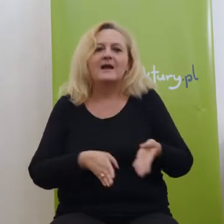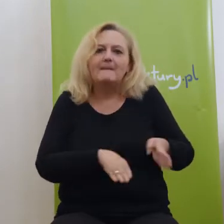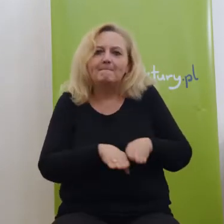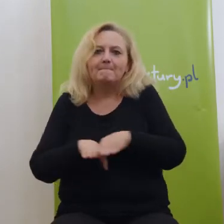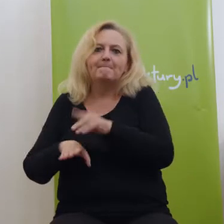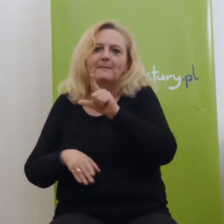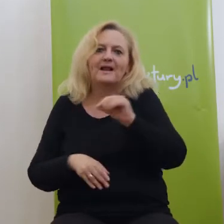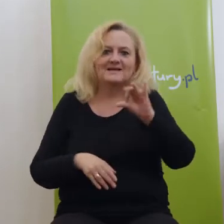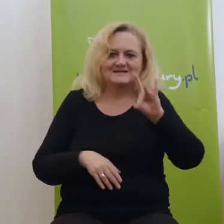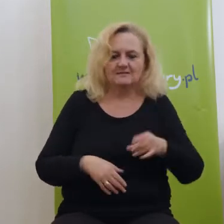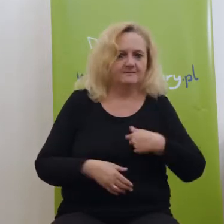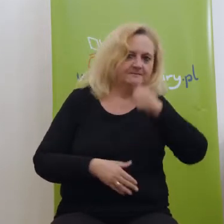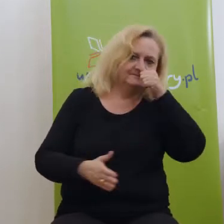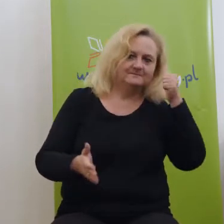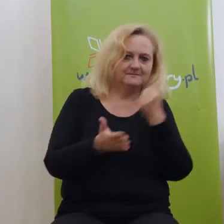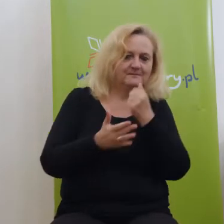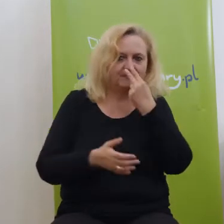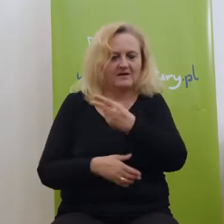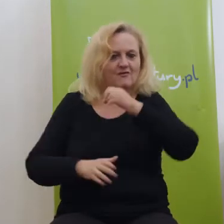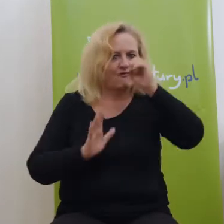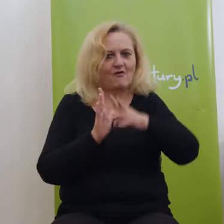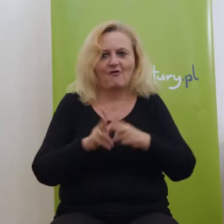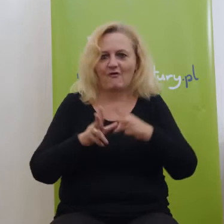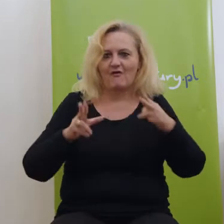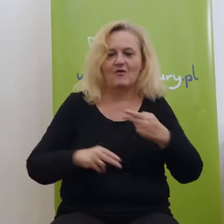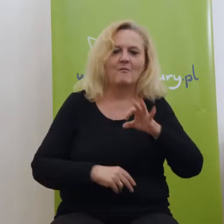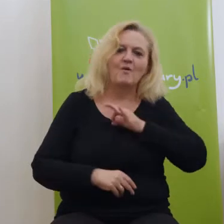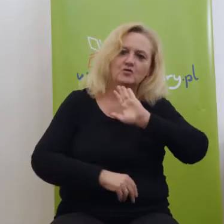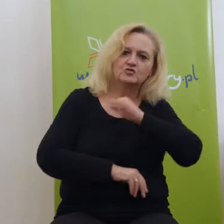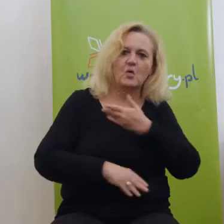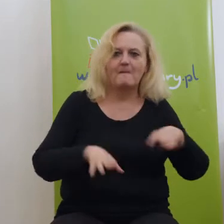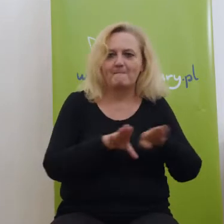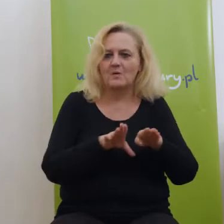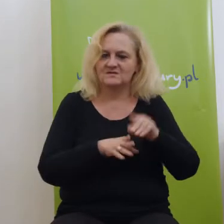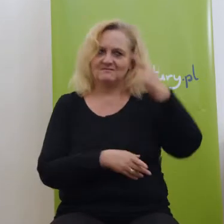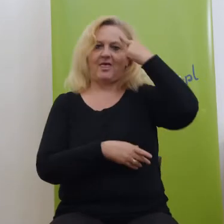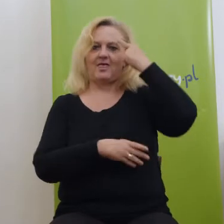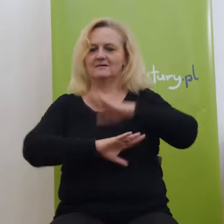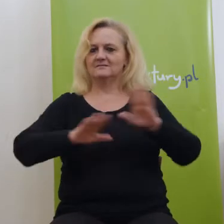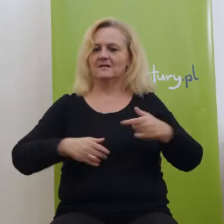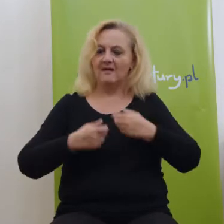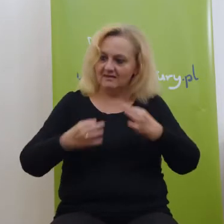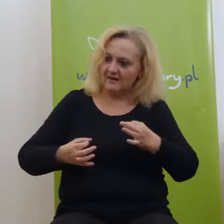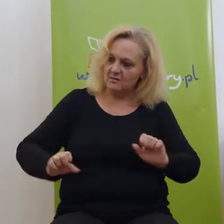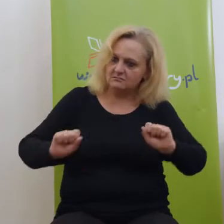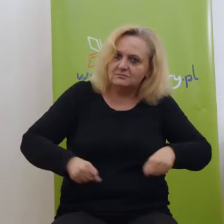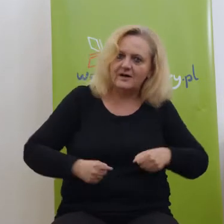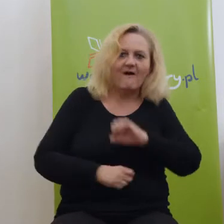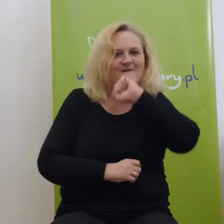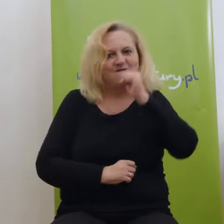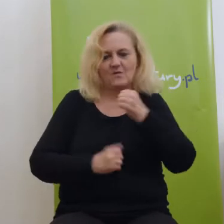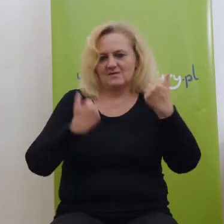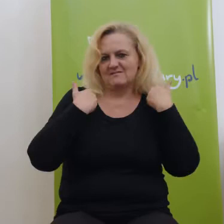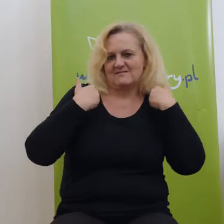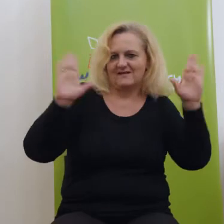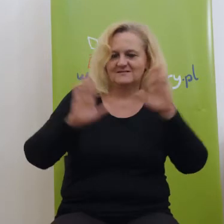plisowane. Nie mogę na to patrzeć, to mi się kojarzy z najgorszym okresem podstawówki. W życiu bym czegoś takiego nie założyła za żadne pieniądze po prostu.